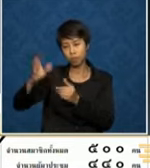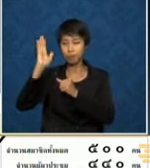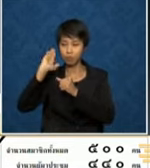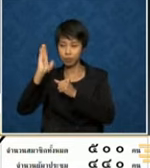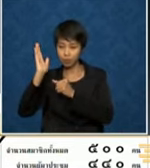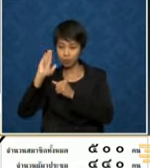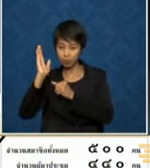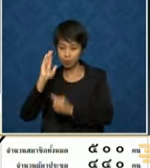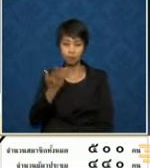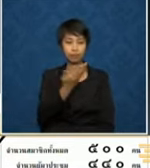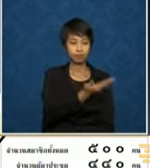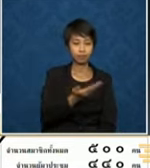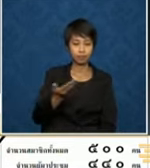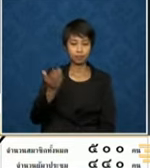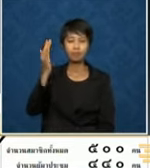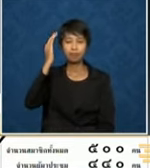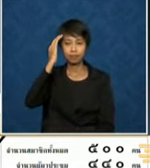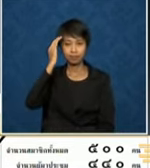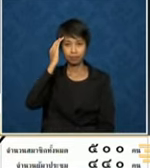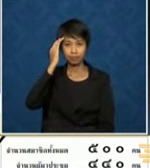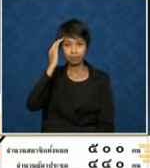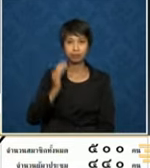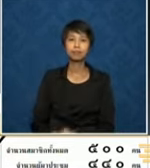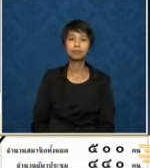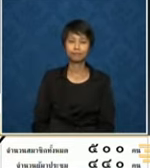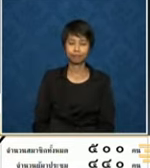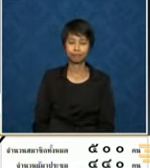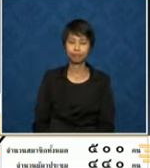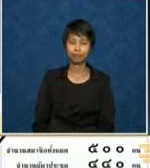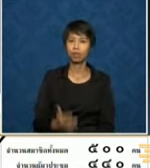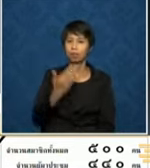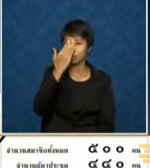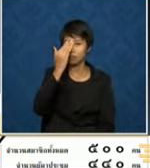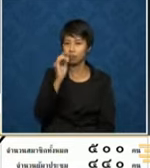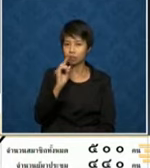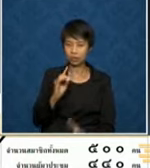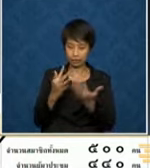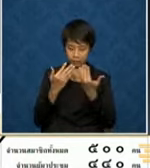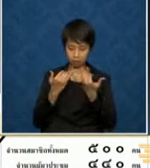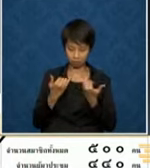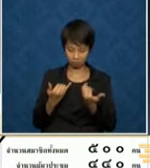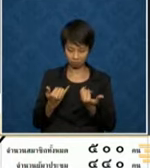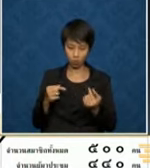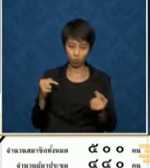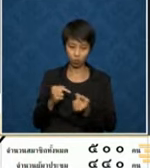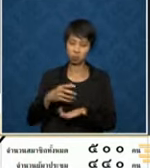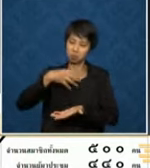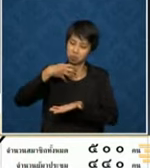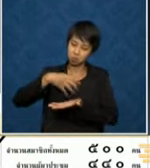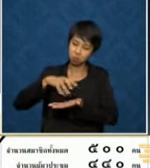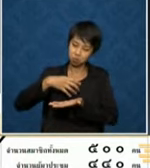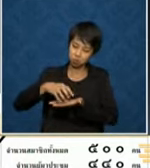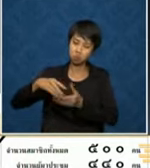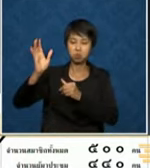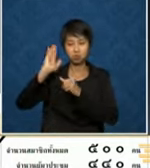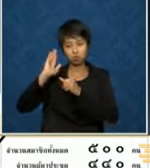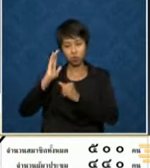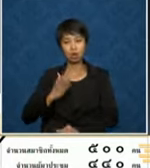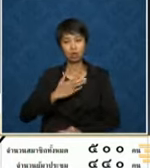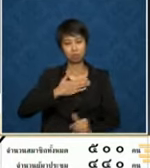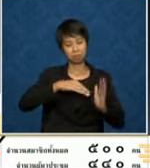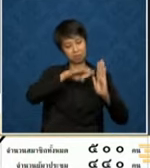ทั้งสองสภาได้รับทราบเพื่อนะครับส่งสัญญาณหรือแ ถแถลงต่อพี่น้องประชาชนว่าเราจะทำ